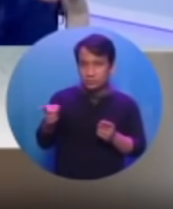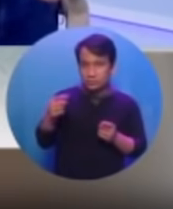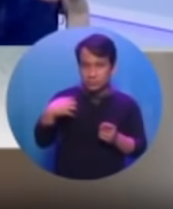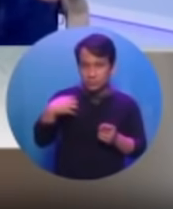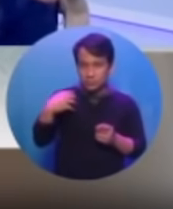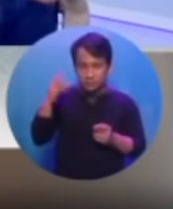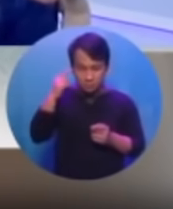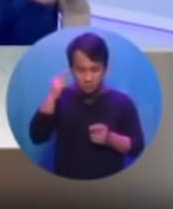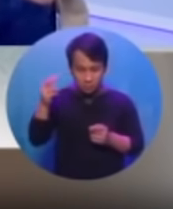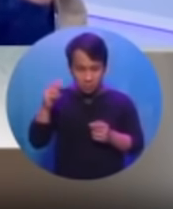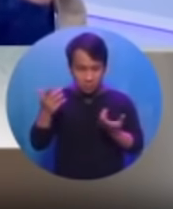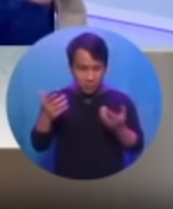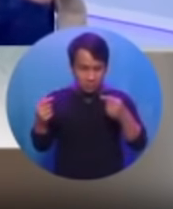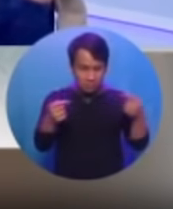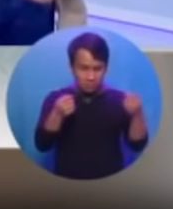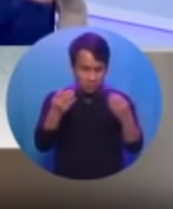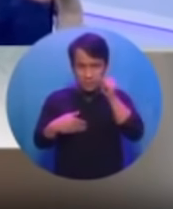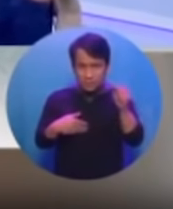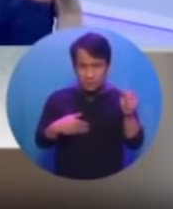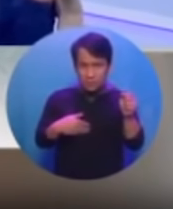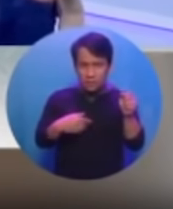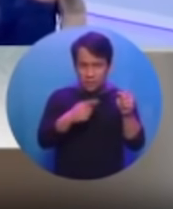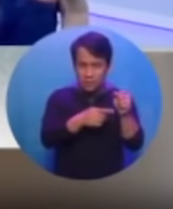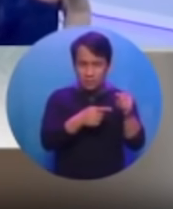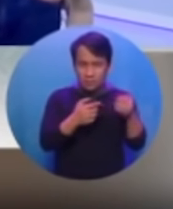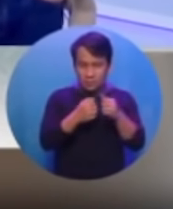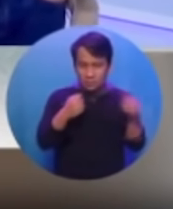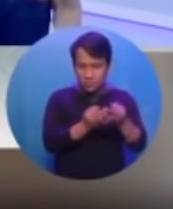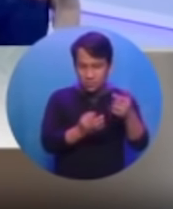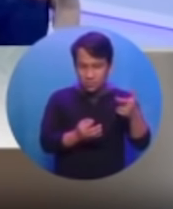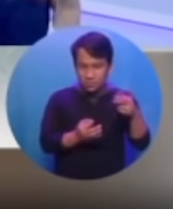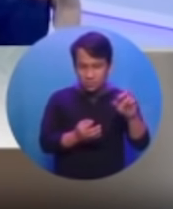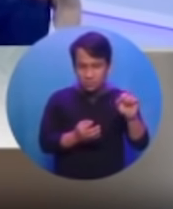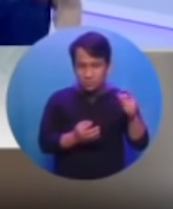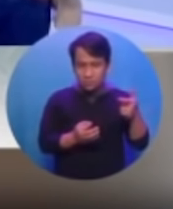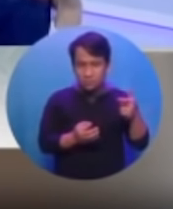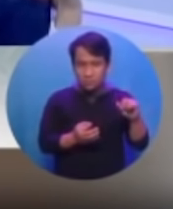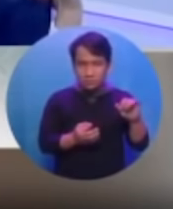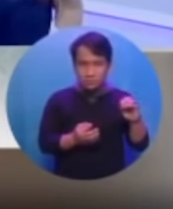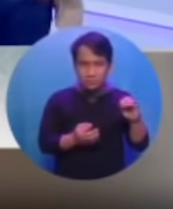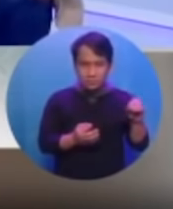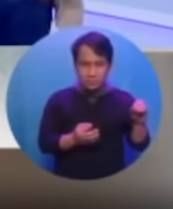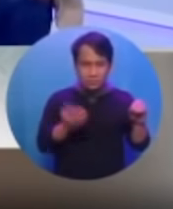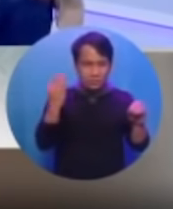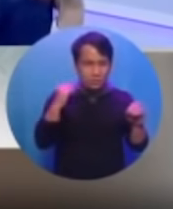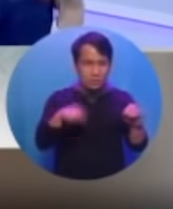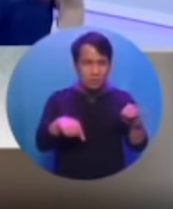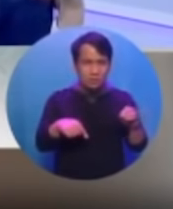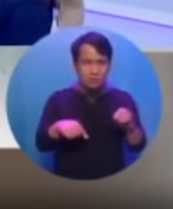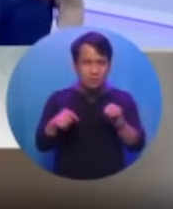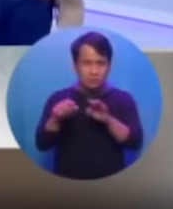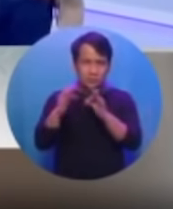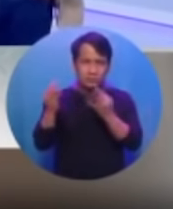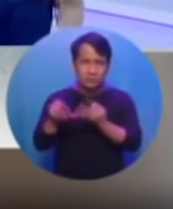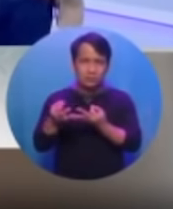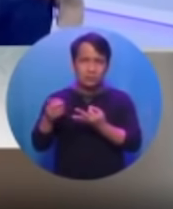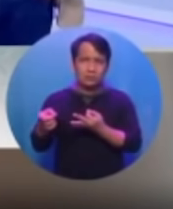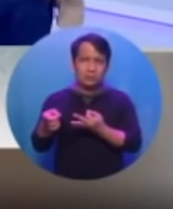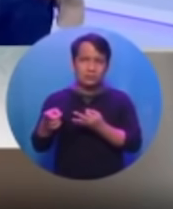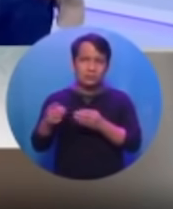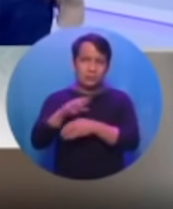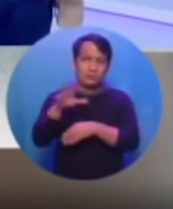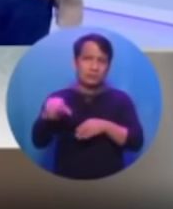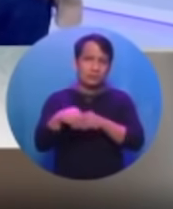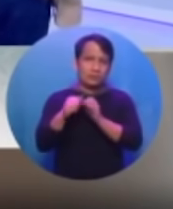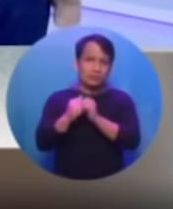troublemaker at marami nakakaaway sa inyong barangay bukod sa Gregorio family? Parang na sa kamag-anak po, parang napapasama